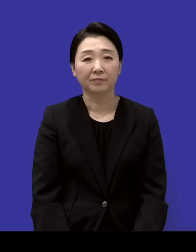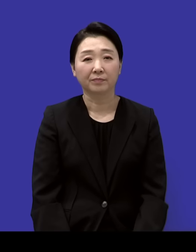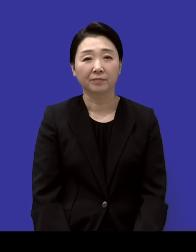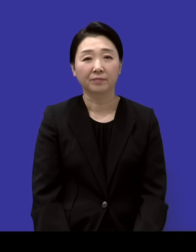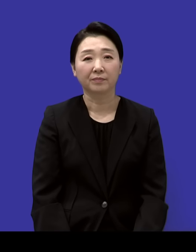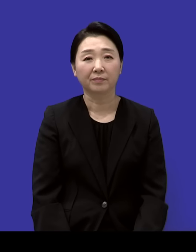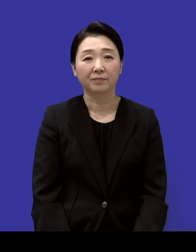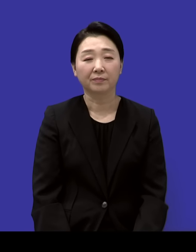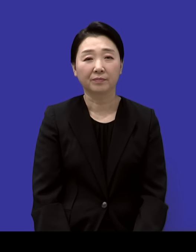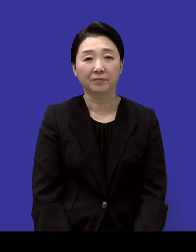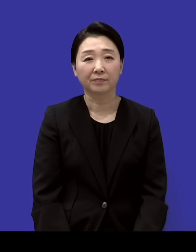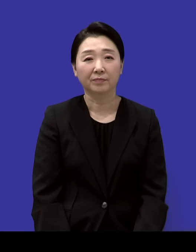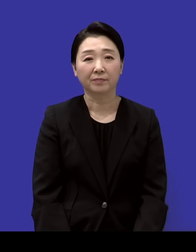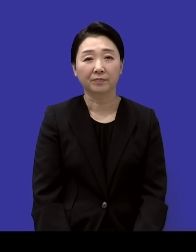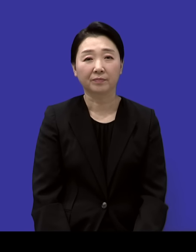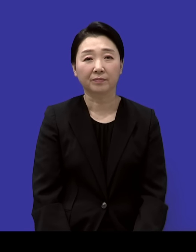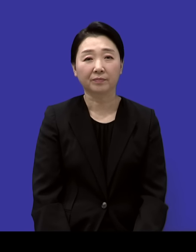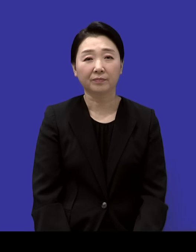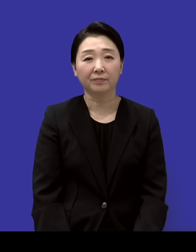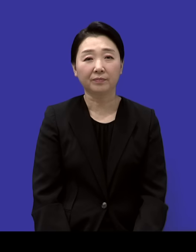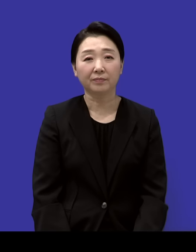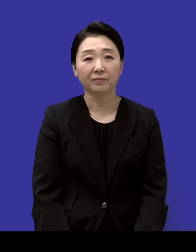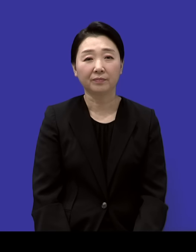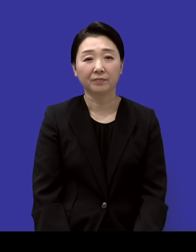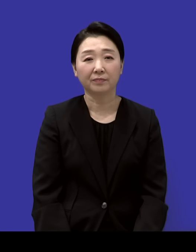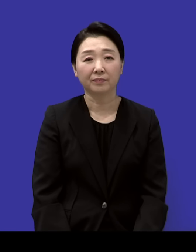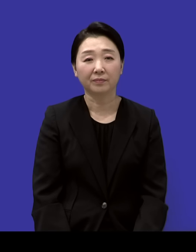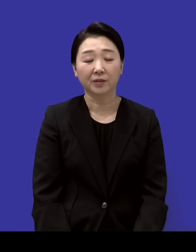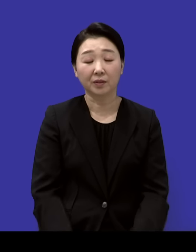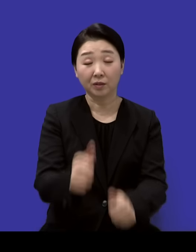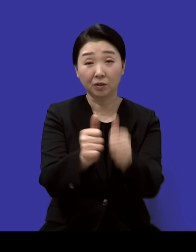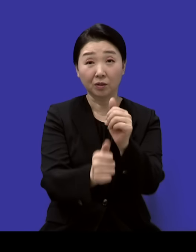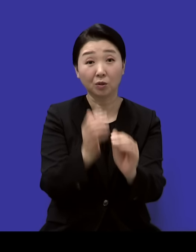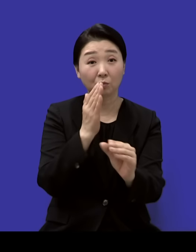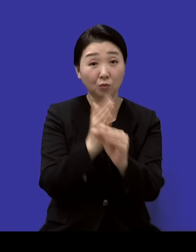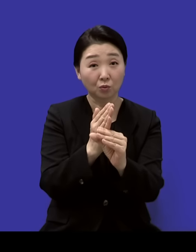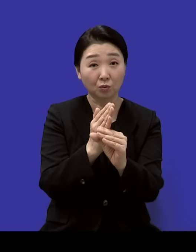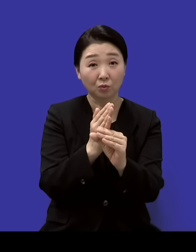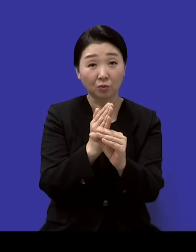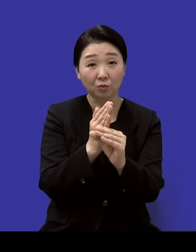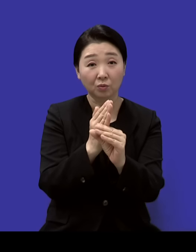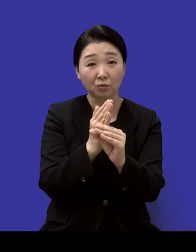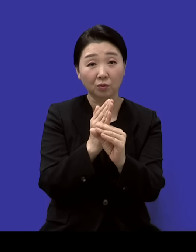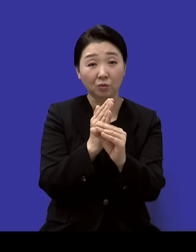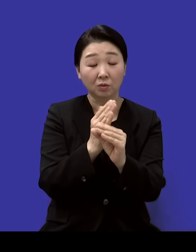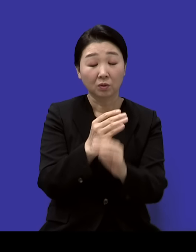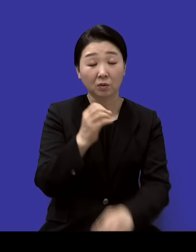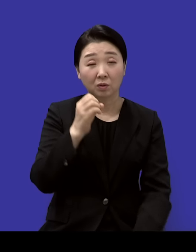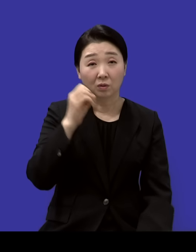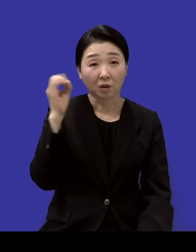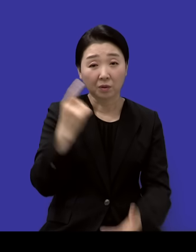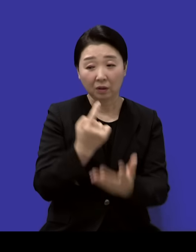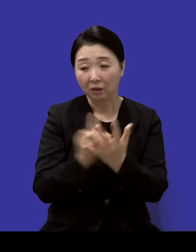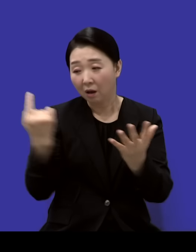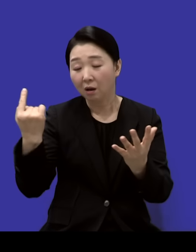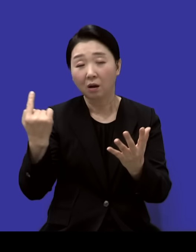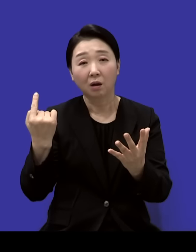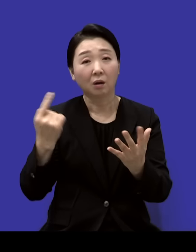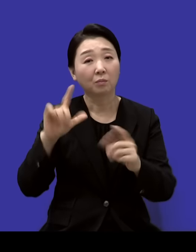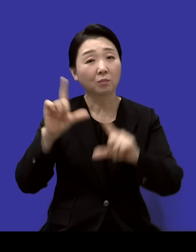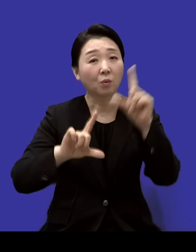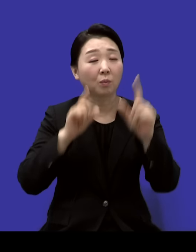거죠. 네네. 네. 네, 이제 가게 됐었죠. 네. 아니 근데 시험 중에 거의 뭐 박차고 나갈 정도면은 상태가 어떻게